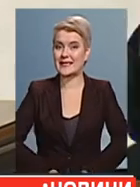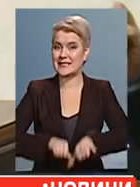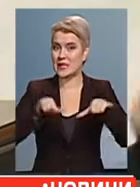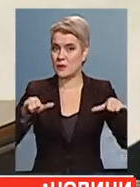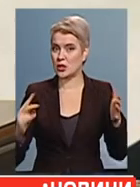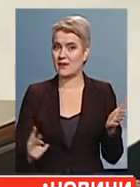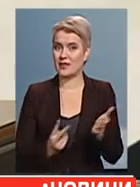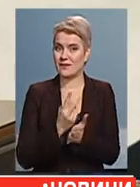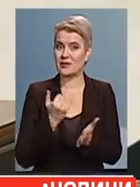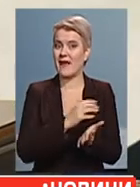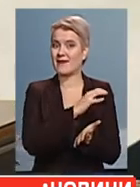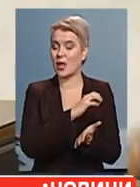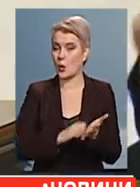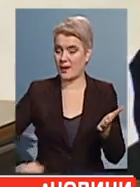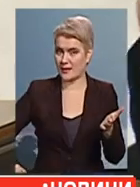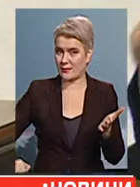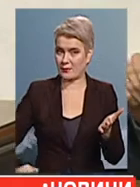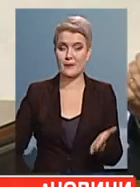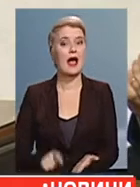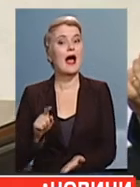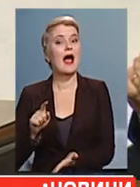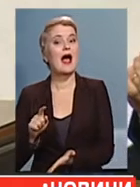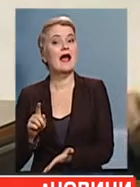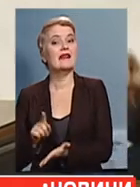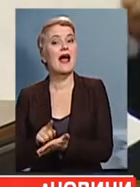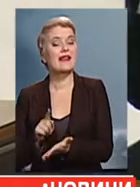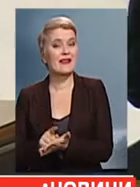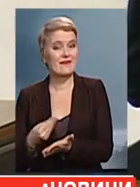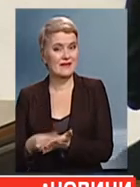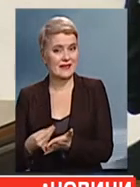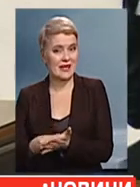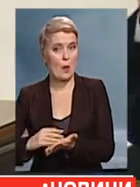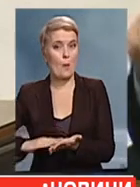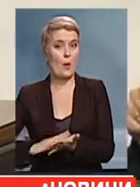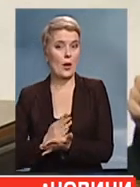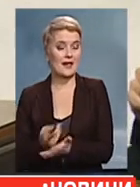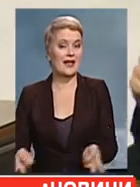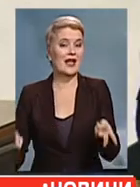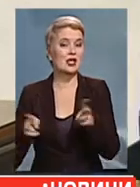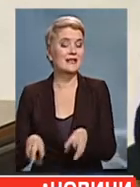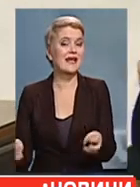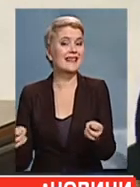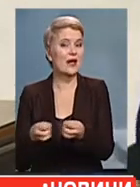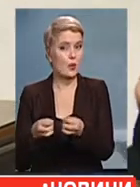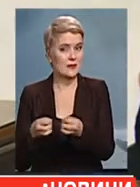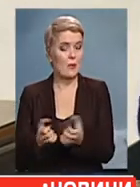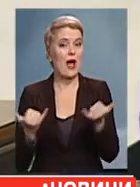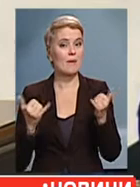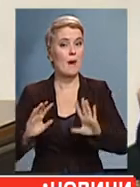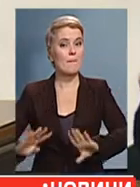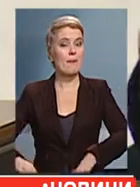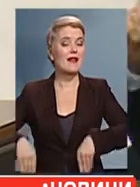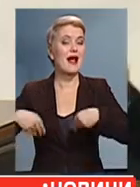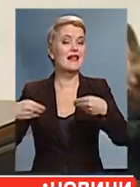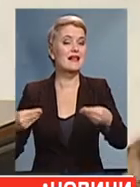вдвічі для відрахування. Тарифна політика, яка залишається тією самою, але тепер перекладається